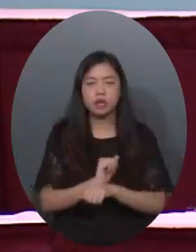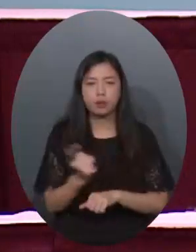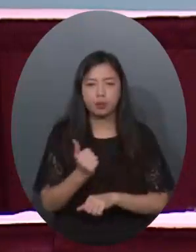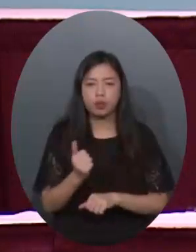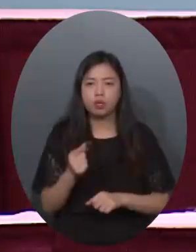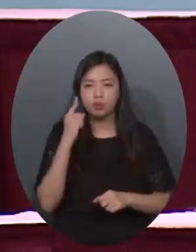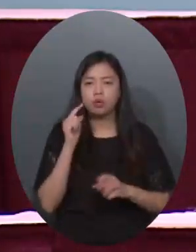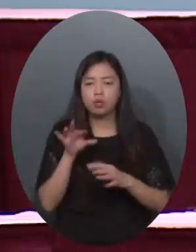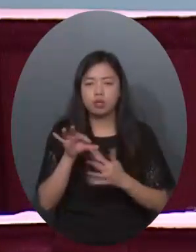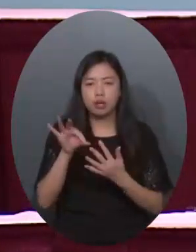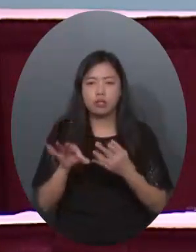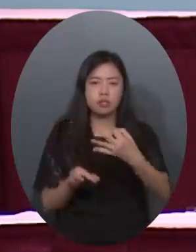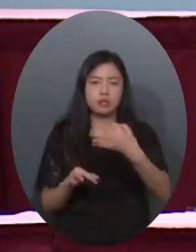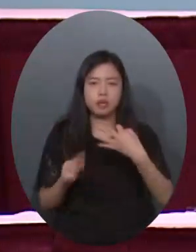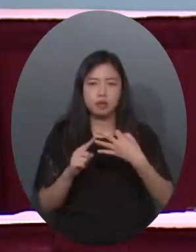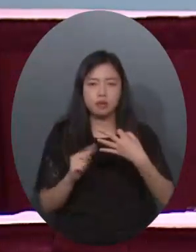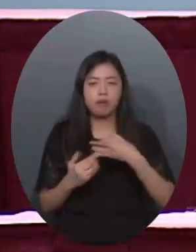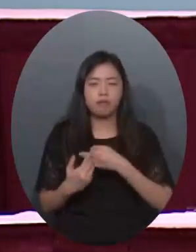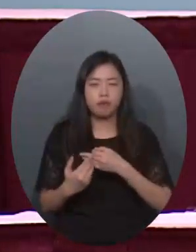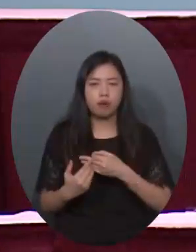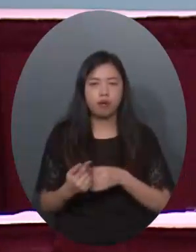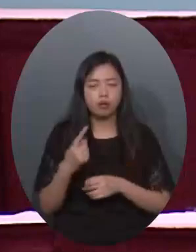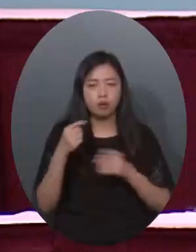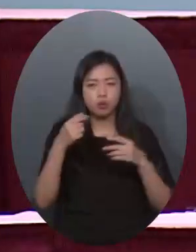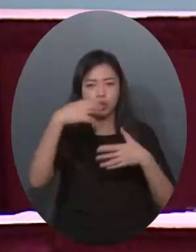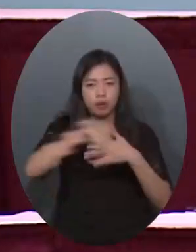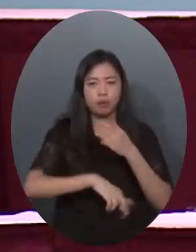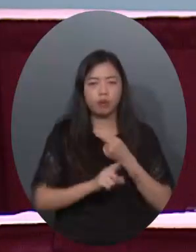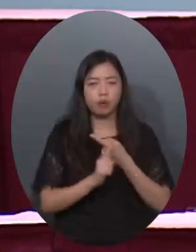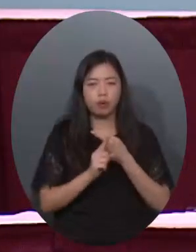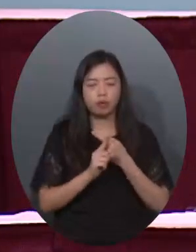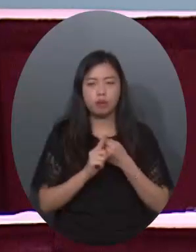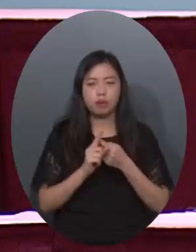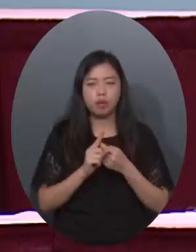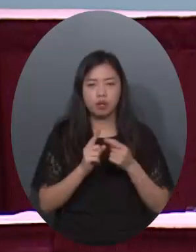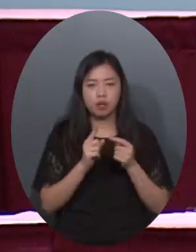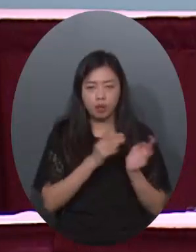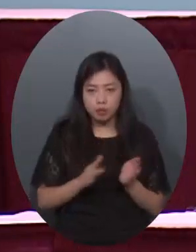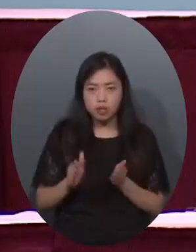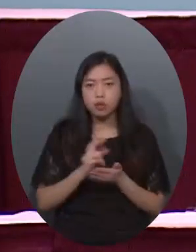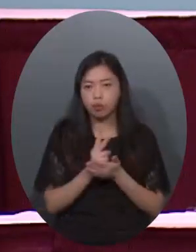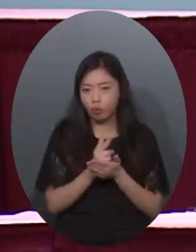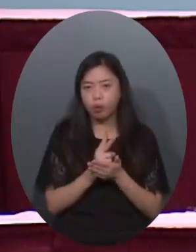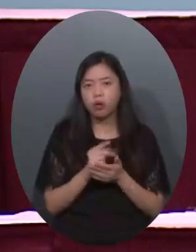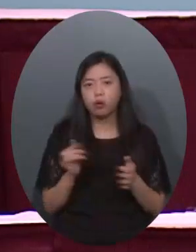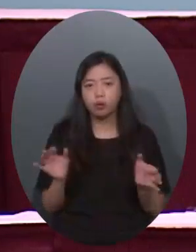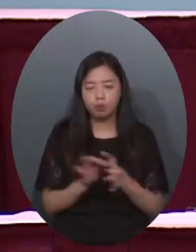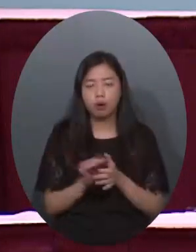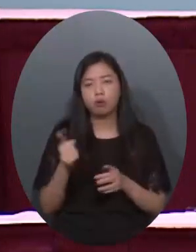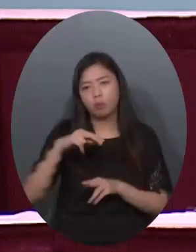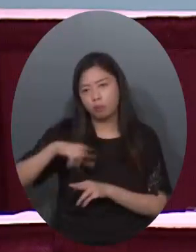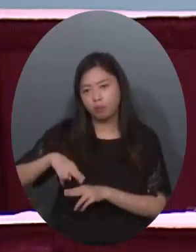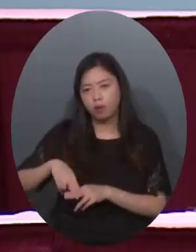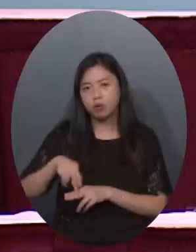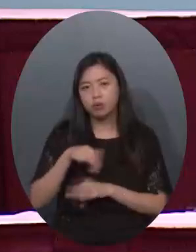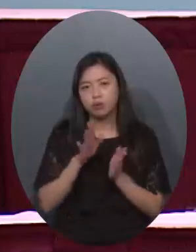防線框架，改善公司風險管理流程。有關模式旨在保留在